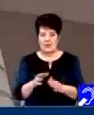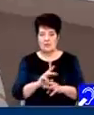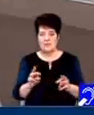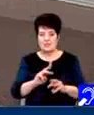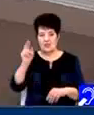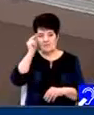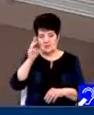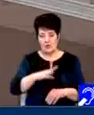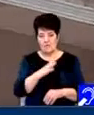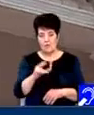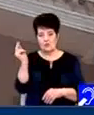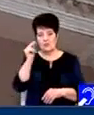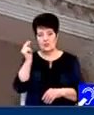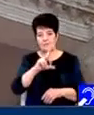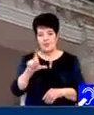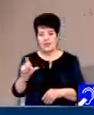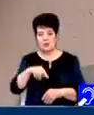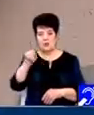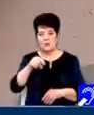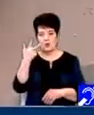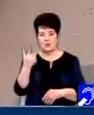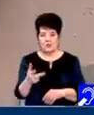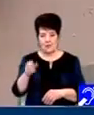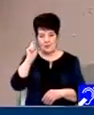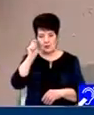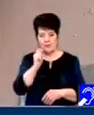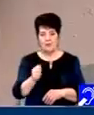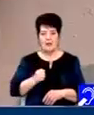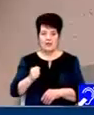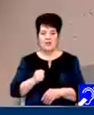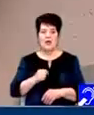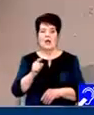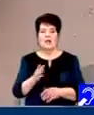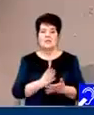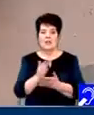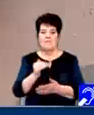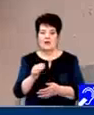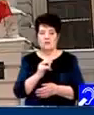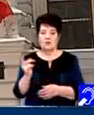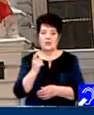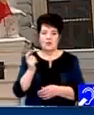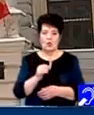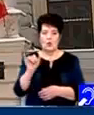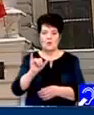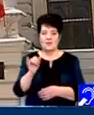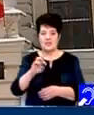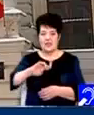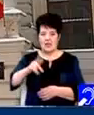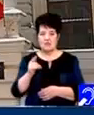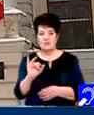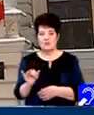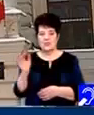Ministerul Învățământului, Gimnaziul numărul 3 pentru băieți, Spitalul Militar, o secție a Facultății de Agronomie de la Universitatea din Iași, dar